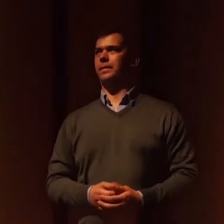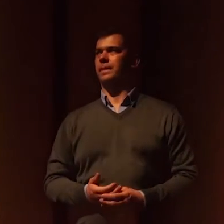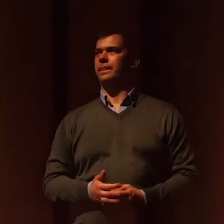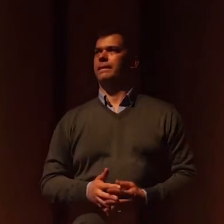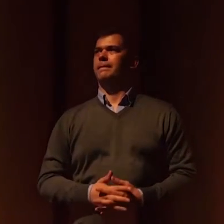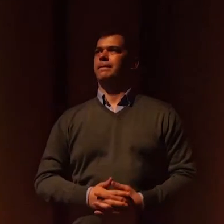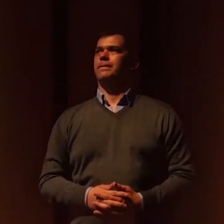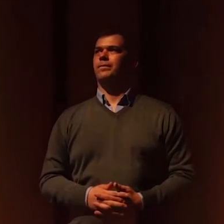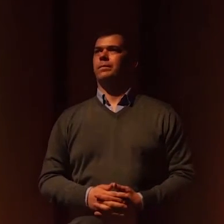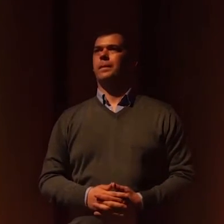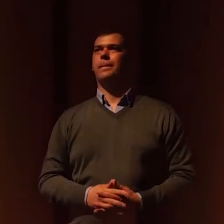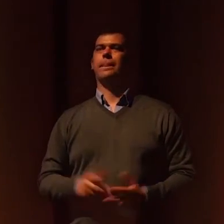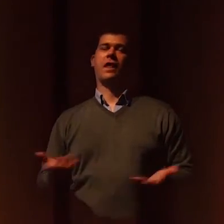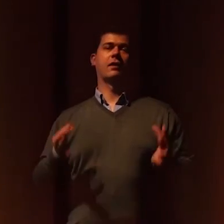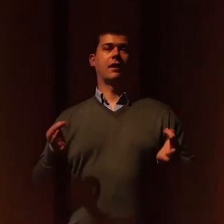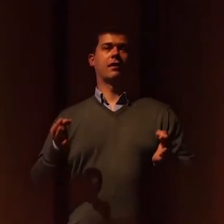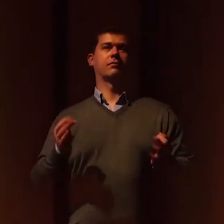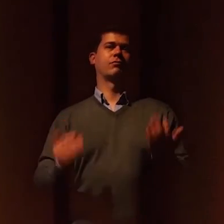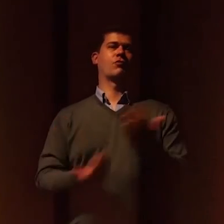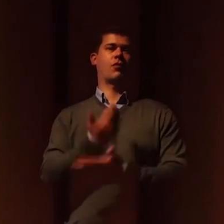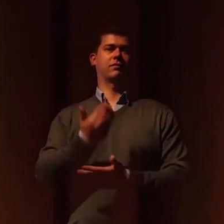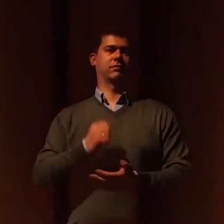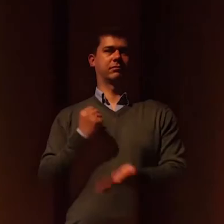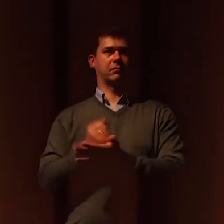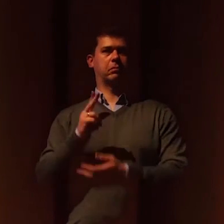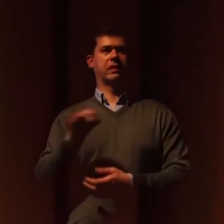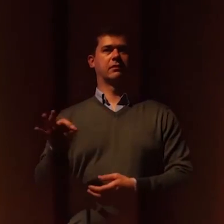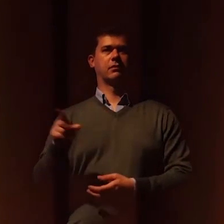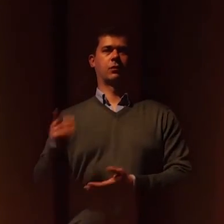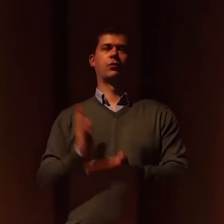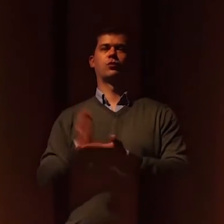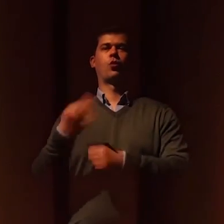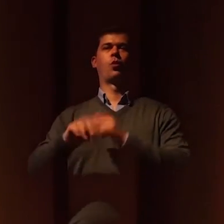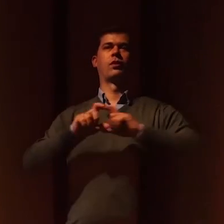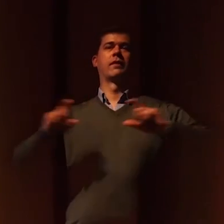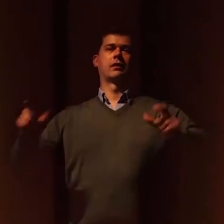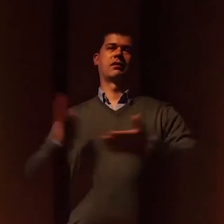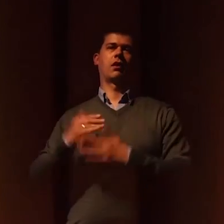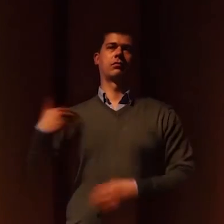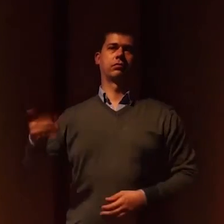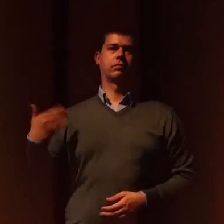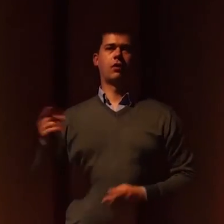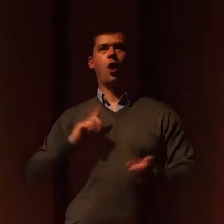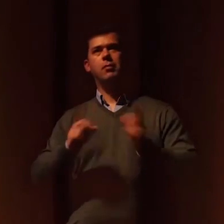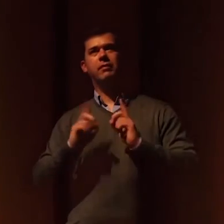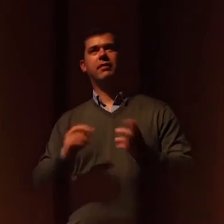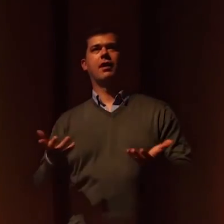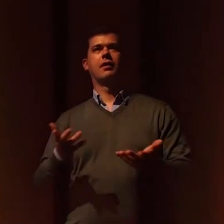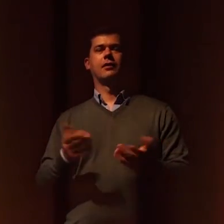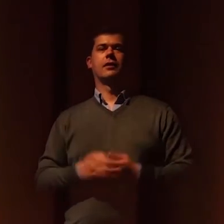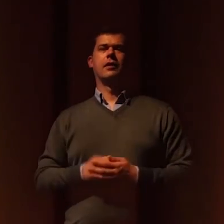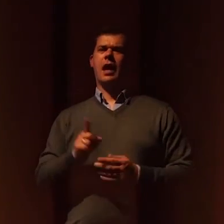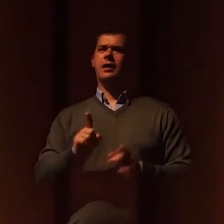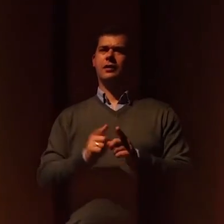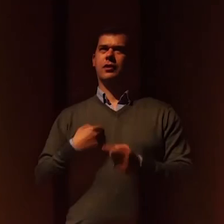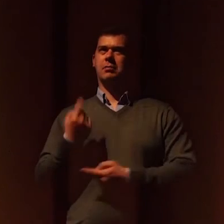perspektywie wprowadzone No ale teraz to mog na tym o tym na Uniwersytecie ewentualnie opowiadać czy państwu ale